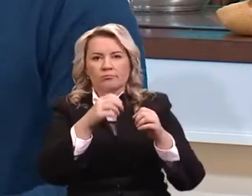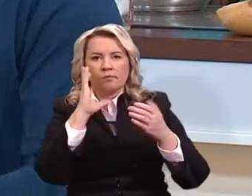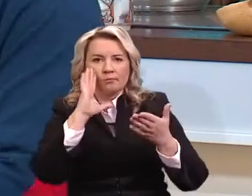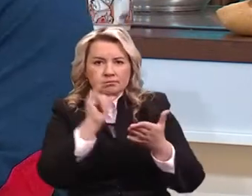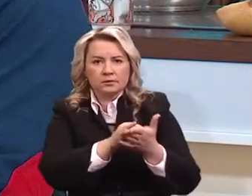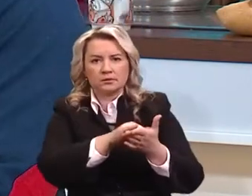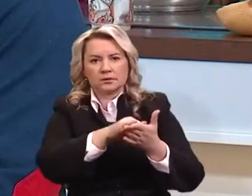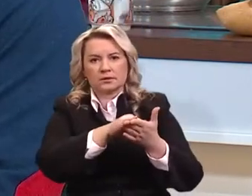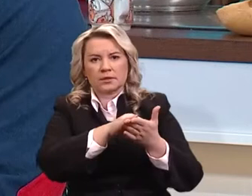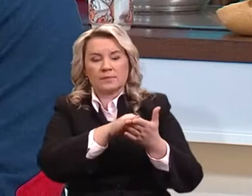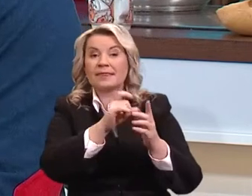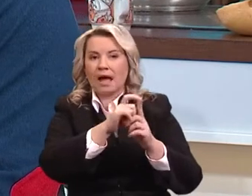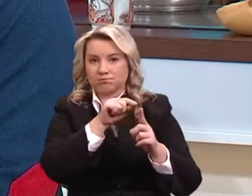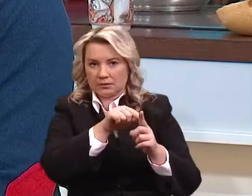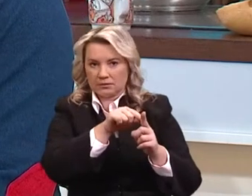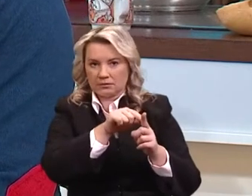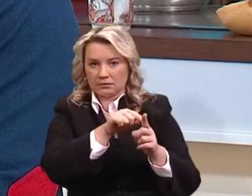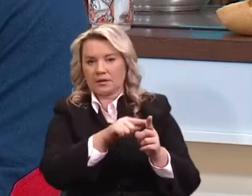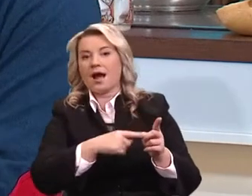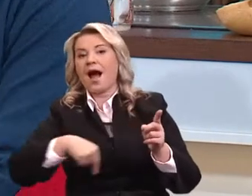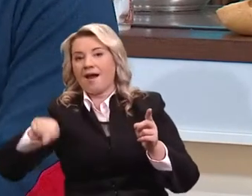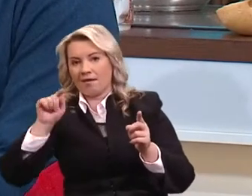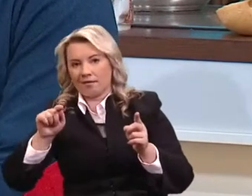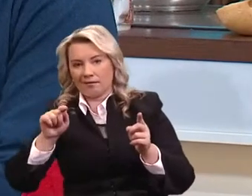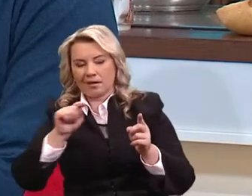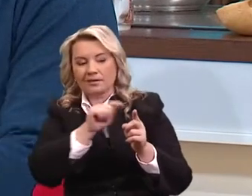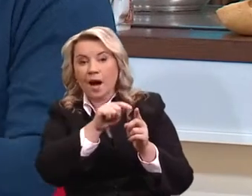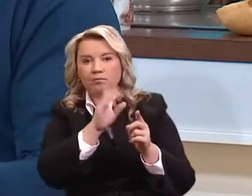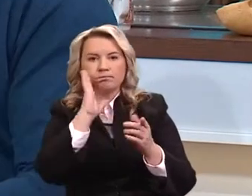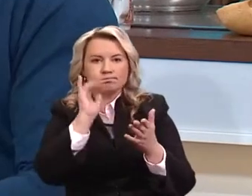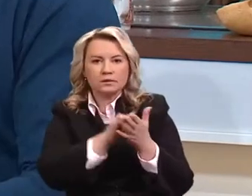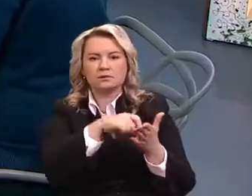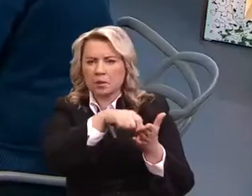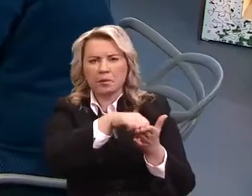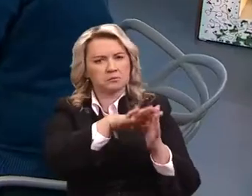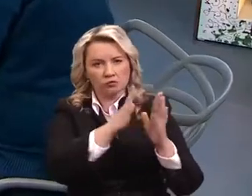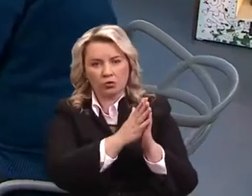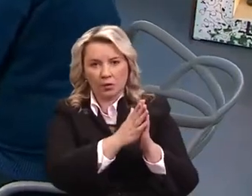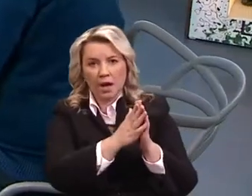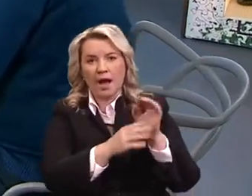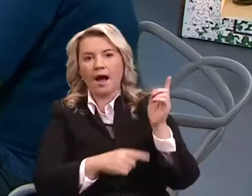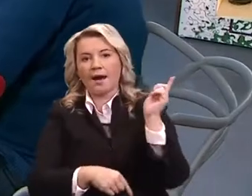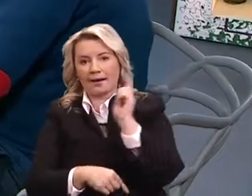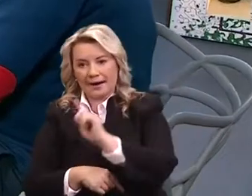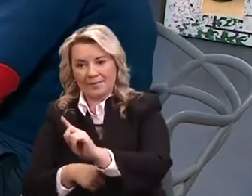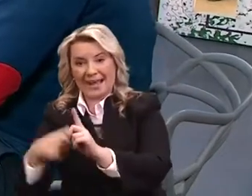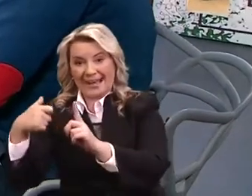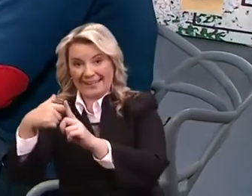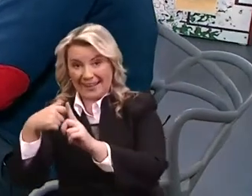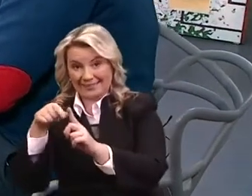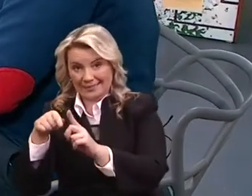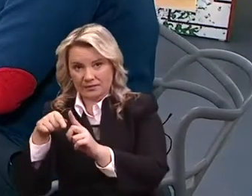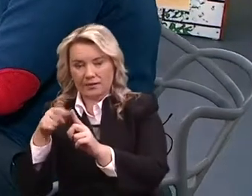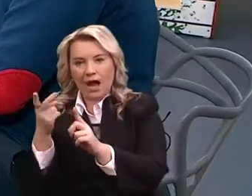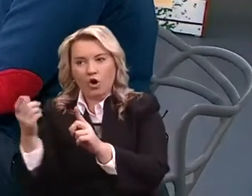bankovnictví. Kreditní karta je kus plastu, na kterým je banka nabila balík peněz, na kterým jsme se spolu domluvili. Ten balík peněz by neměl být